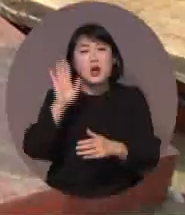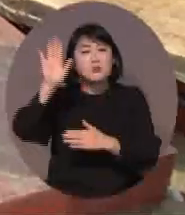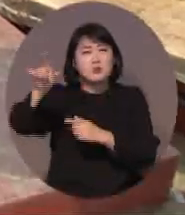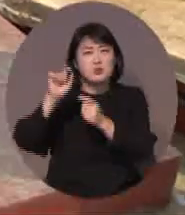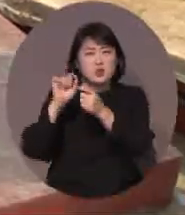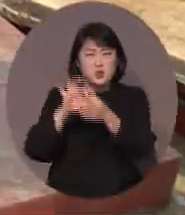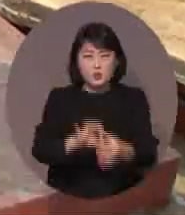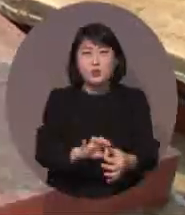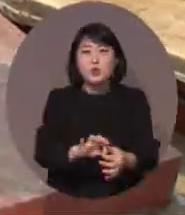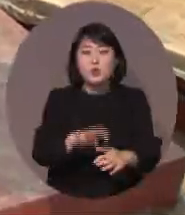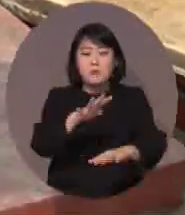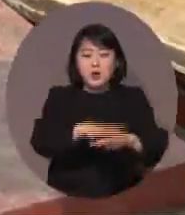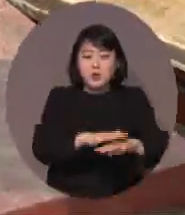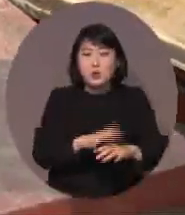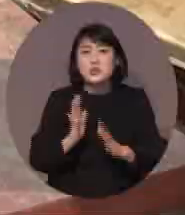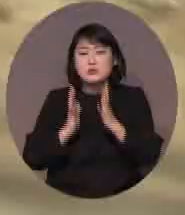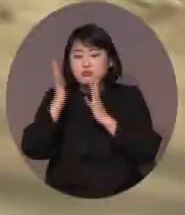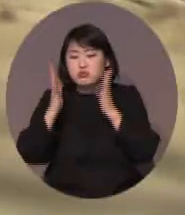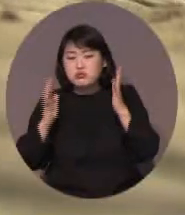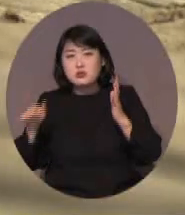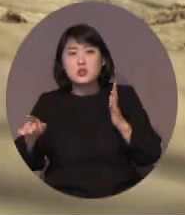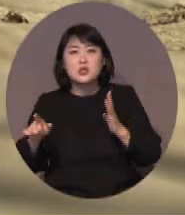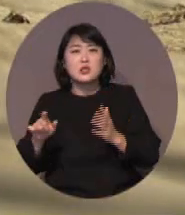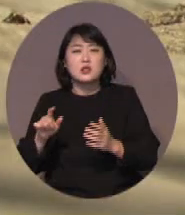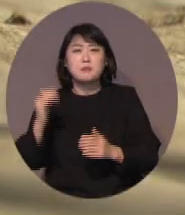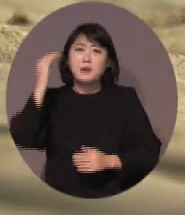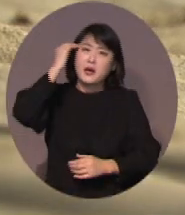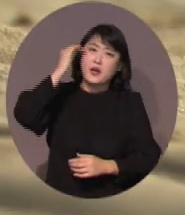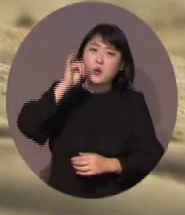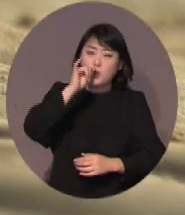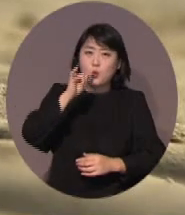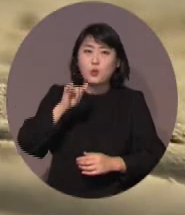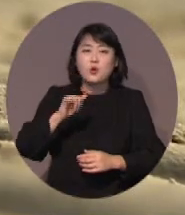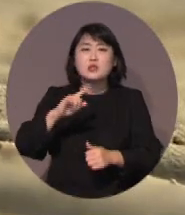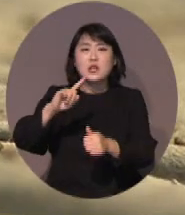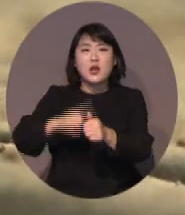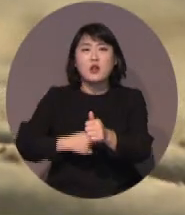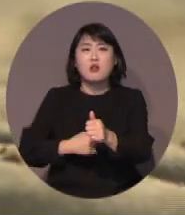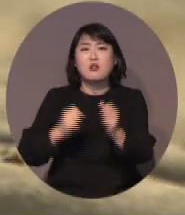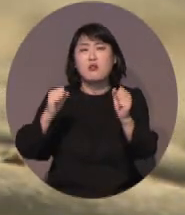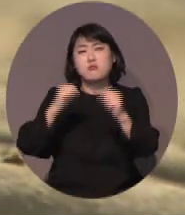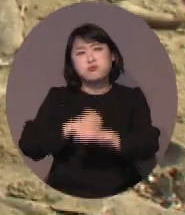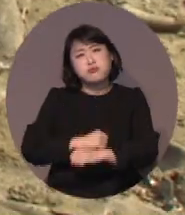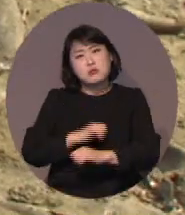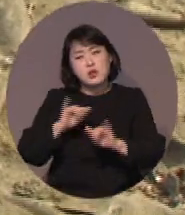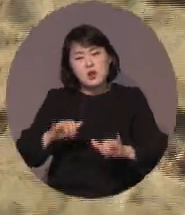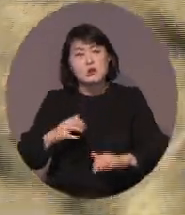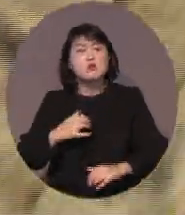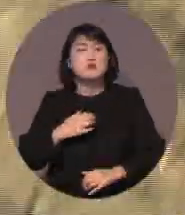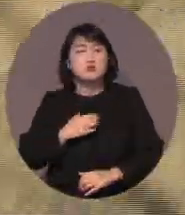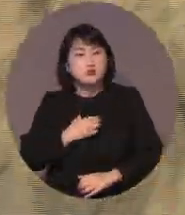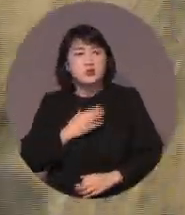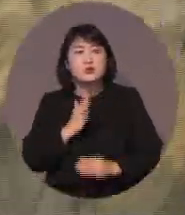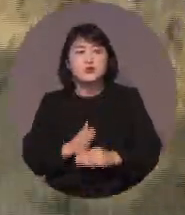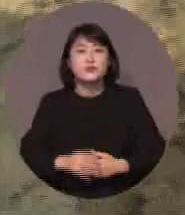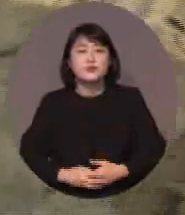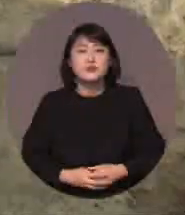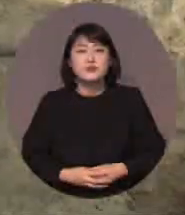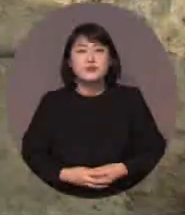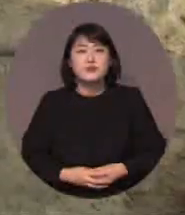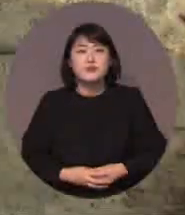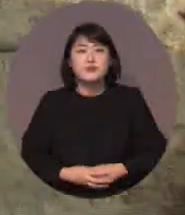장기적으로 농작물과 식물의 생장이 저해되고 생태계 파괴까지 우려되고 있습니다 MBC 뉴스